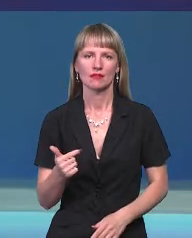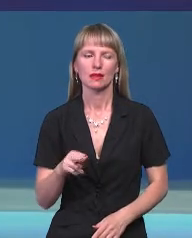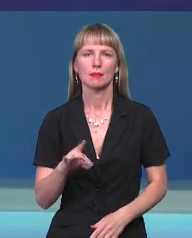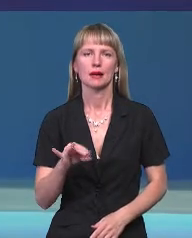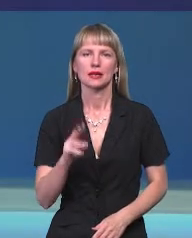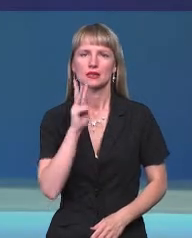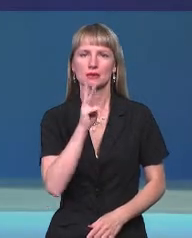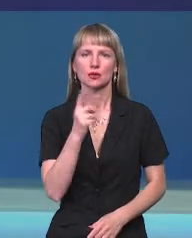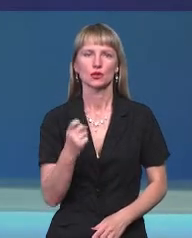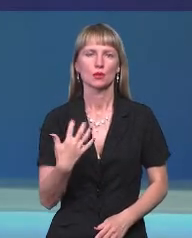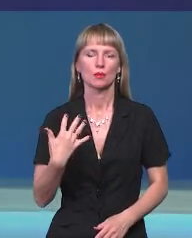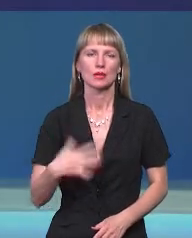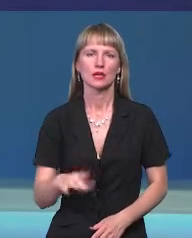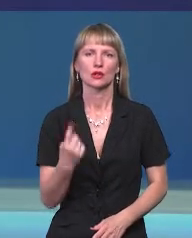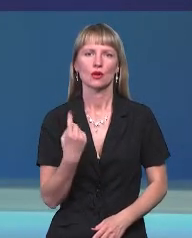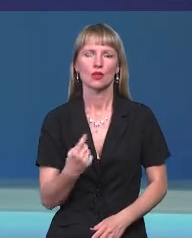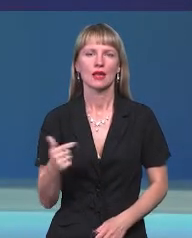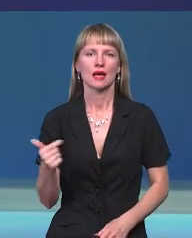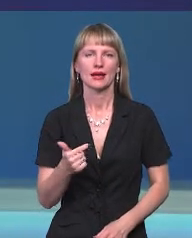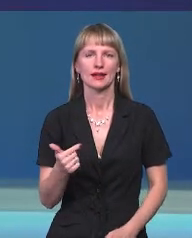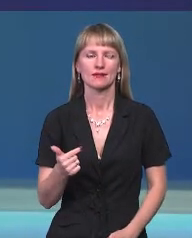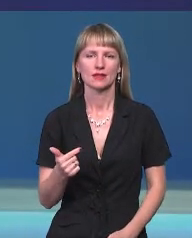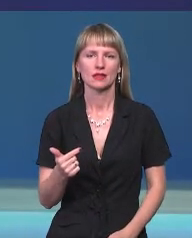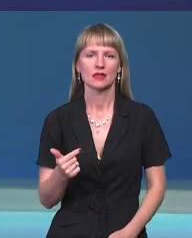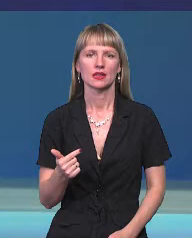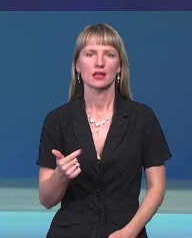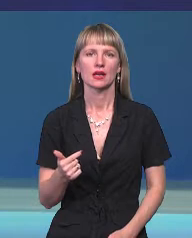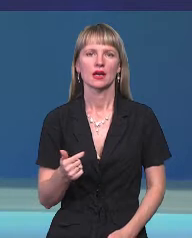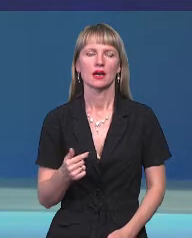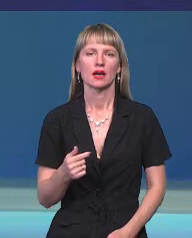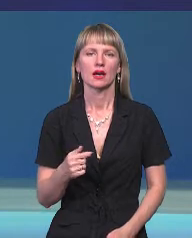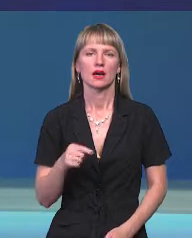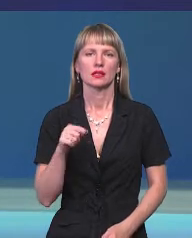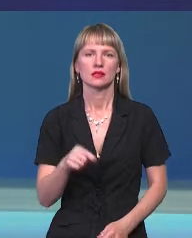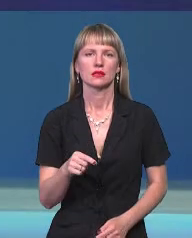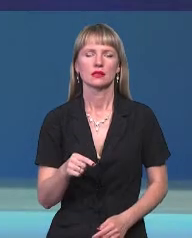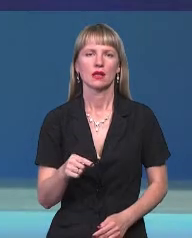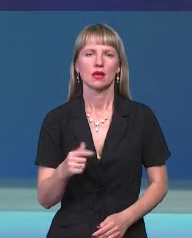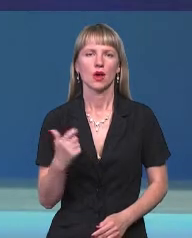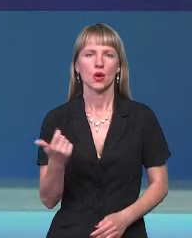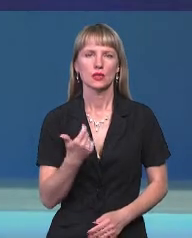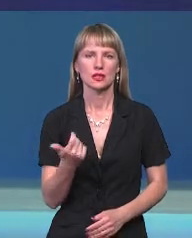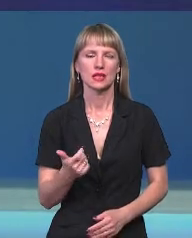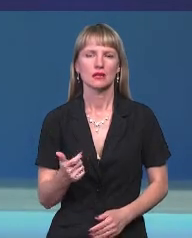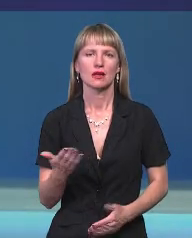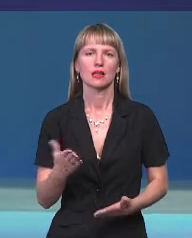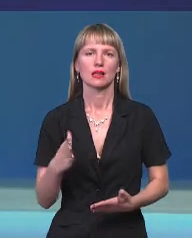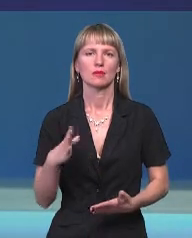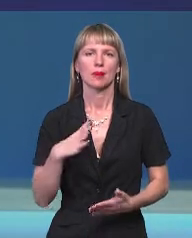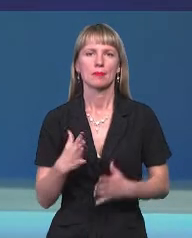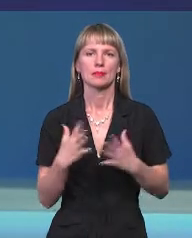при заробітній платі 151 гривня. Суб'єктів господарювання, які мали борги з заробітної плати, було більш ніж